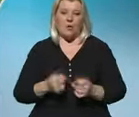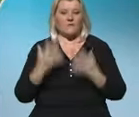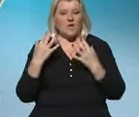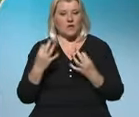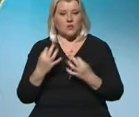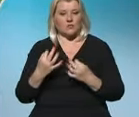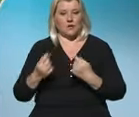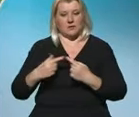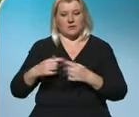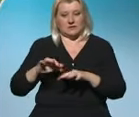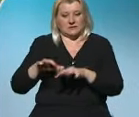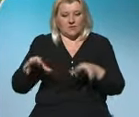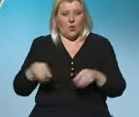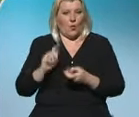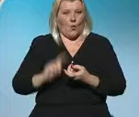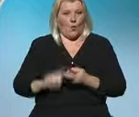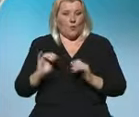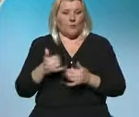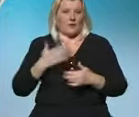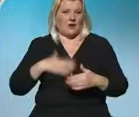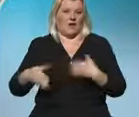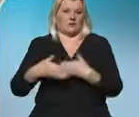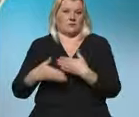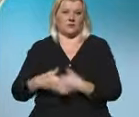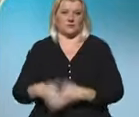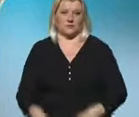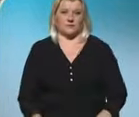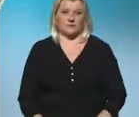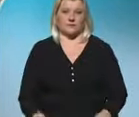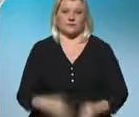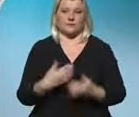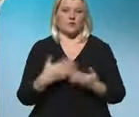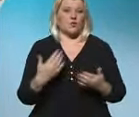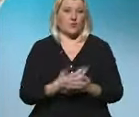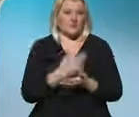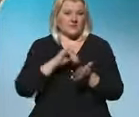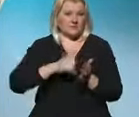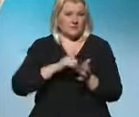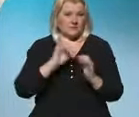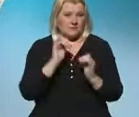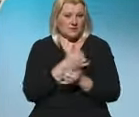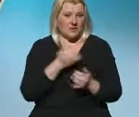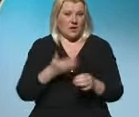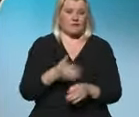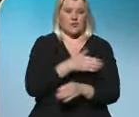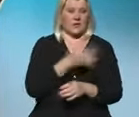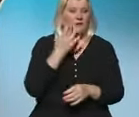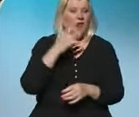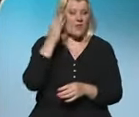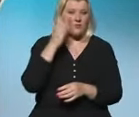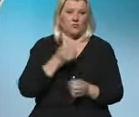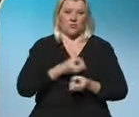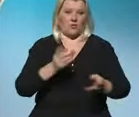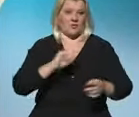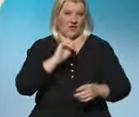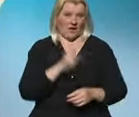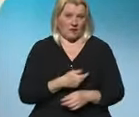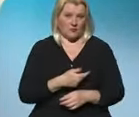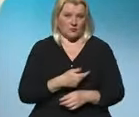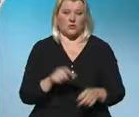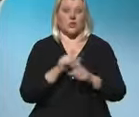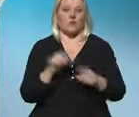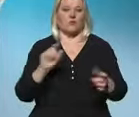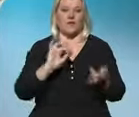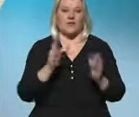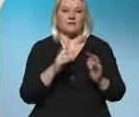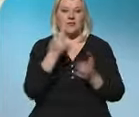reakci. To je to, na co se těším teďka na koncerty, když jsme vydali Boomerang jako nový single, tak vlastně to, když vydáte single před létem, je nejlepší, protože nemusíte číst komentáře